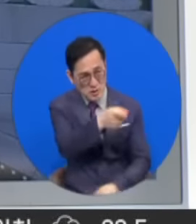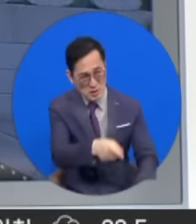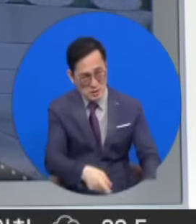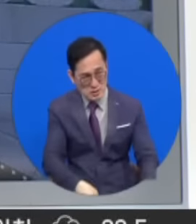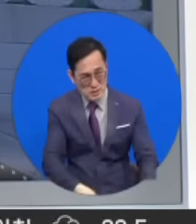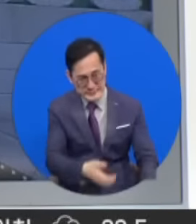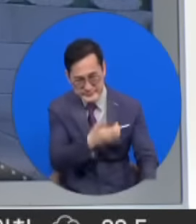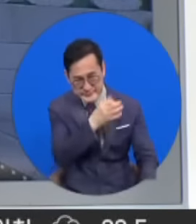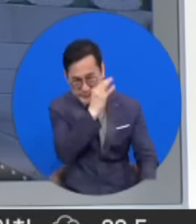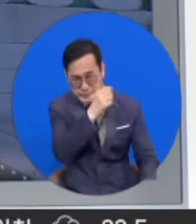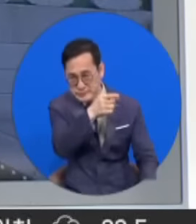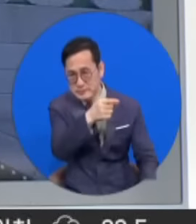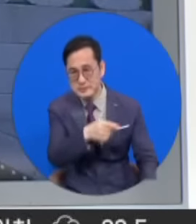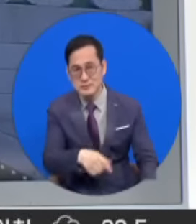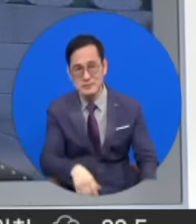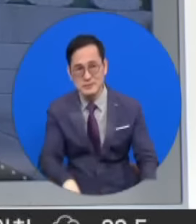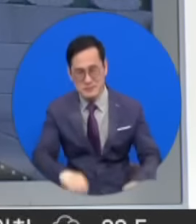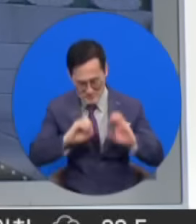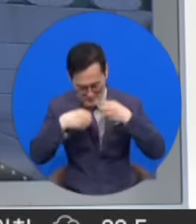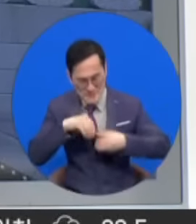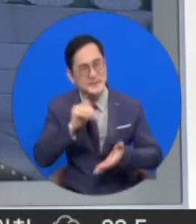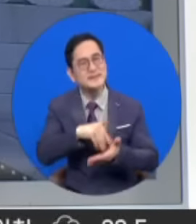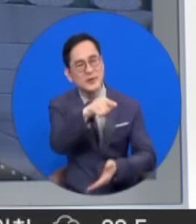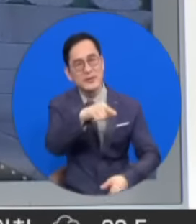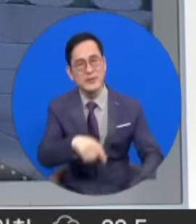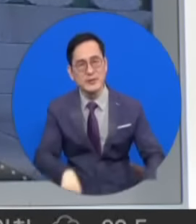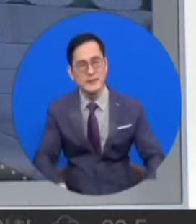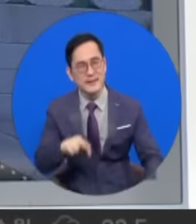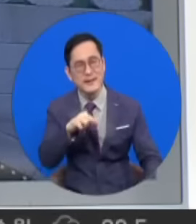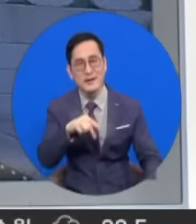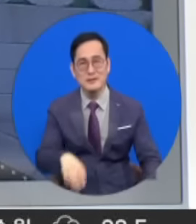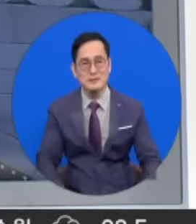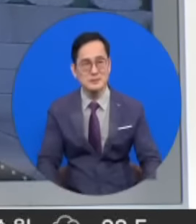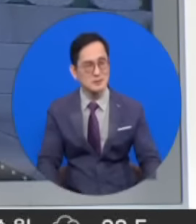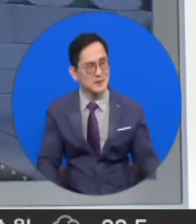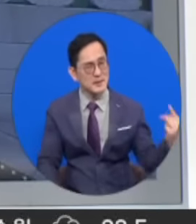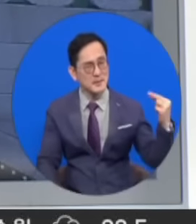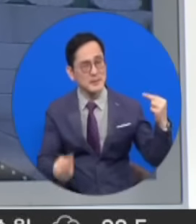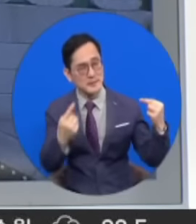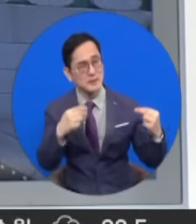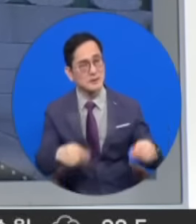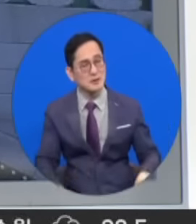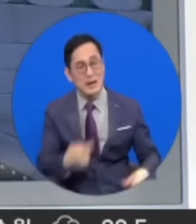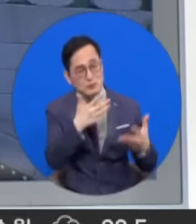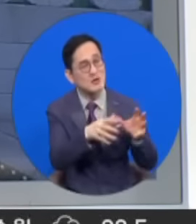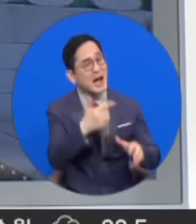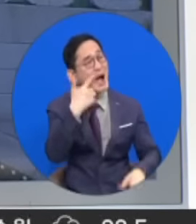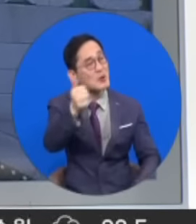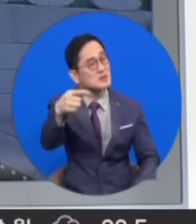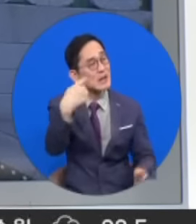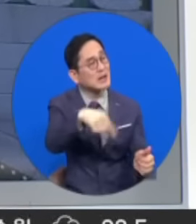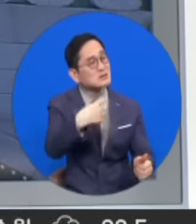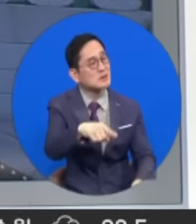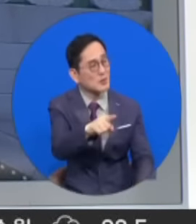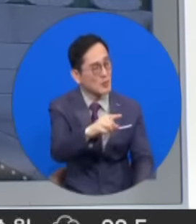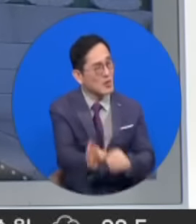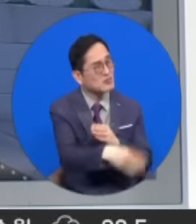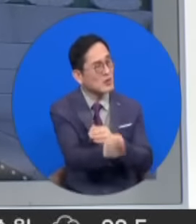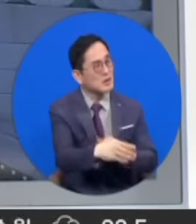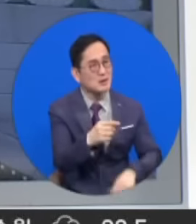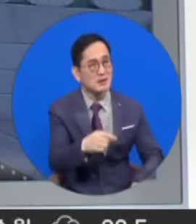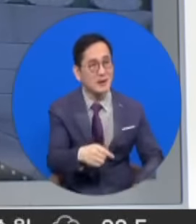도중에 또 야당 의원들이 계속 끼어드는 훈수가 나오자 민주당의 아버지는 그렇게 가르치냐, 그러자 또 손가락질하지 마라. 뭐 이런 설정까지 오고